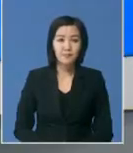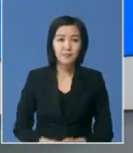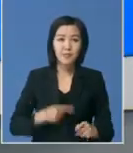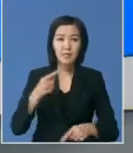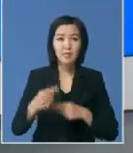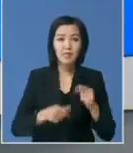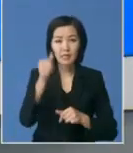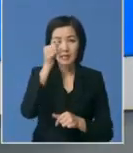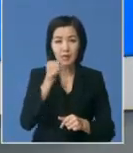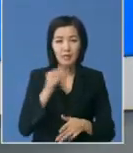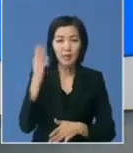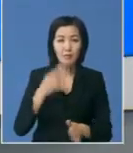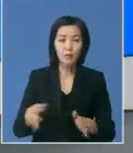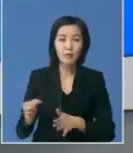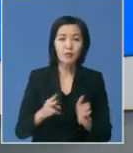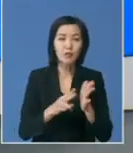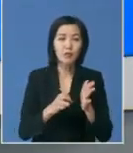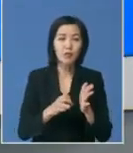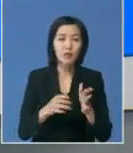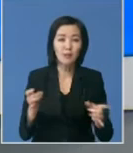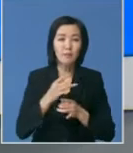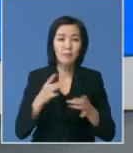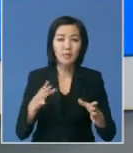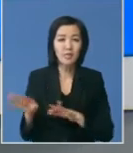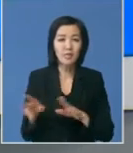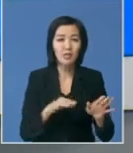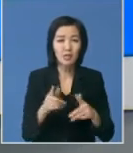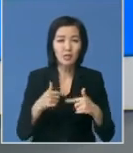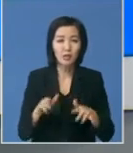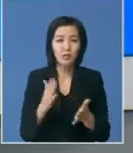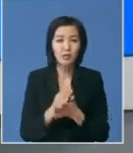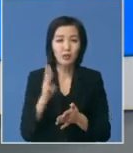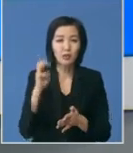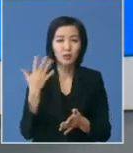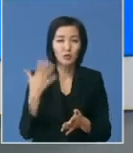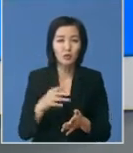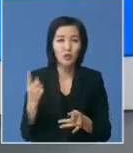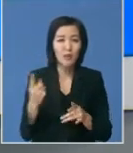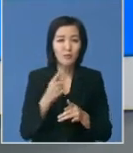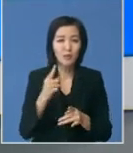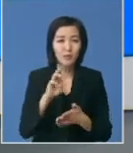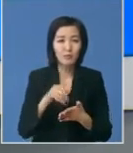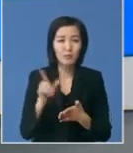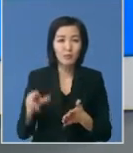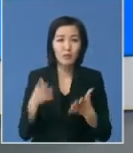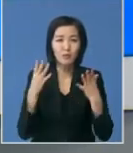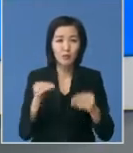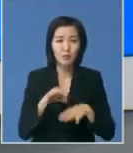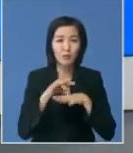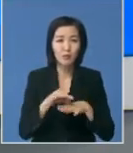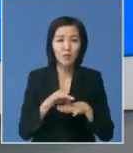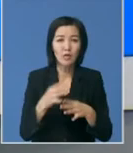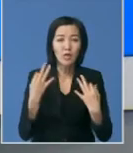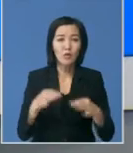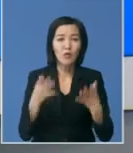Келесі айда Алматы облысында 700-ден аса мерекелік іс-шаралар ұйымдастырылады. Оның 350-і тұңғыш президент күнінде өтеді. дәл осыншасы